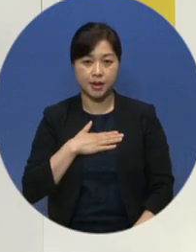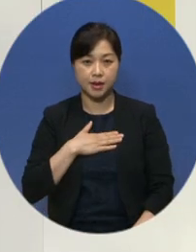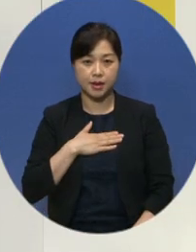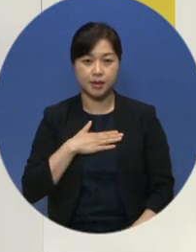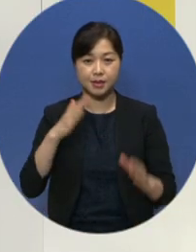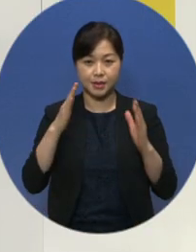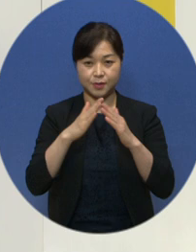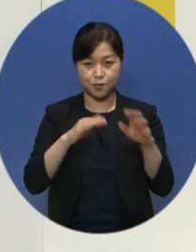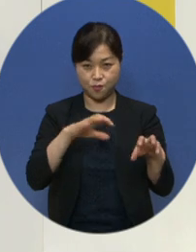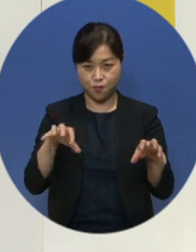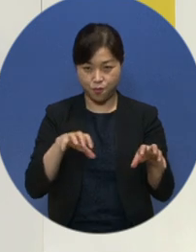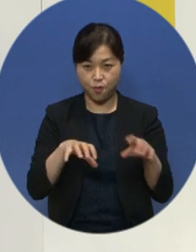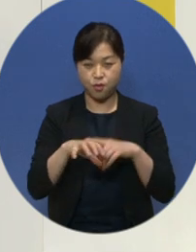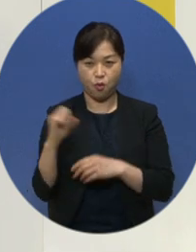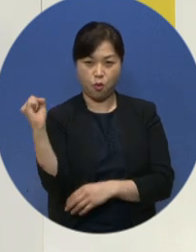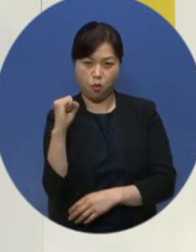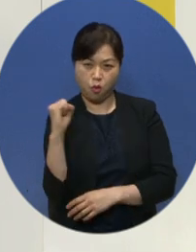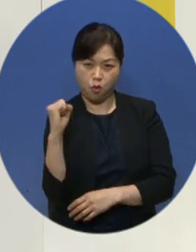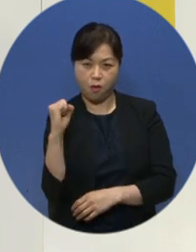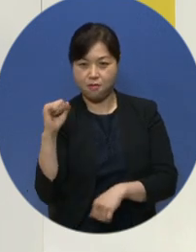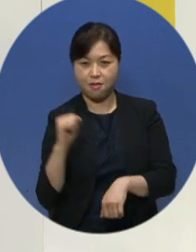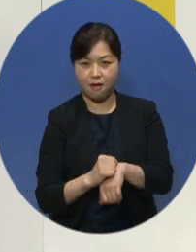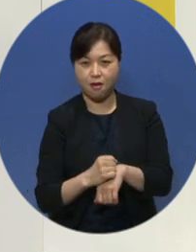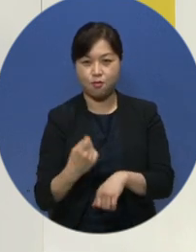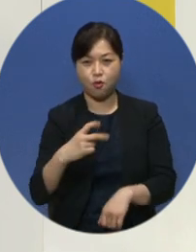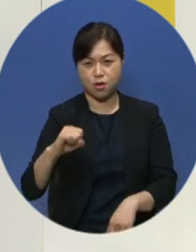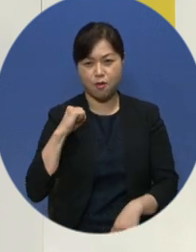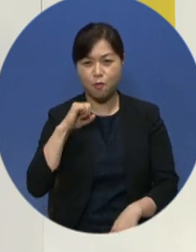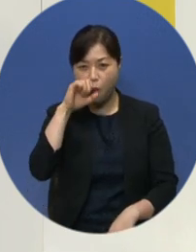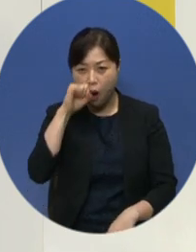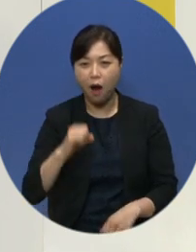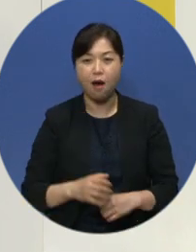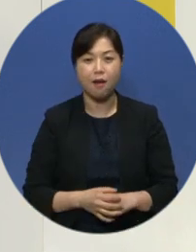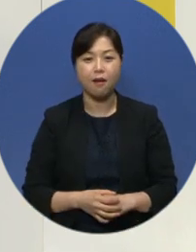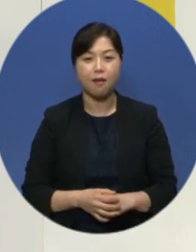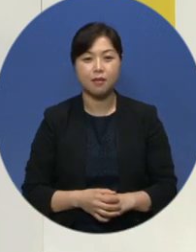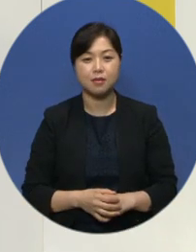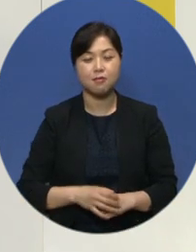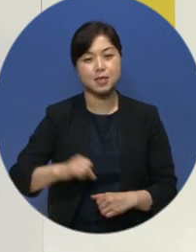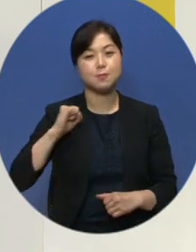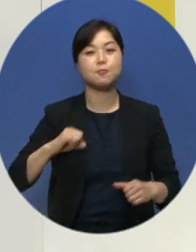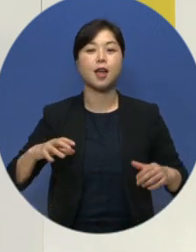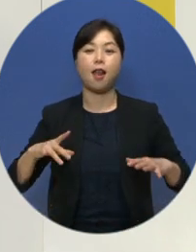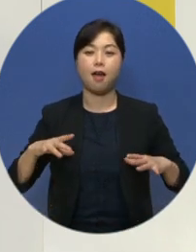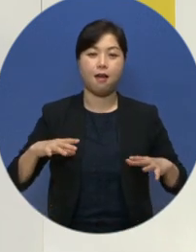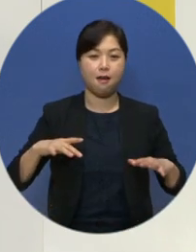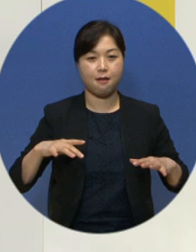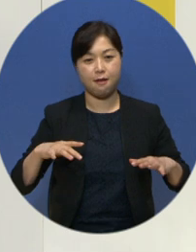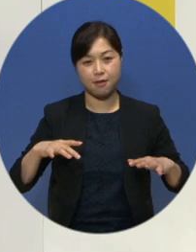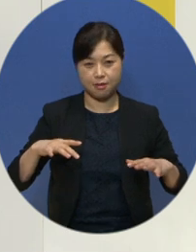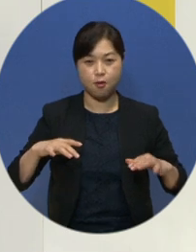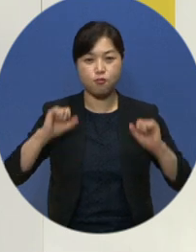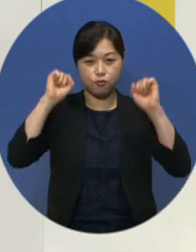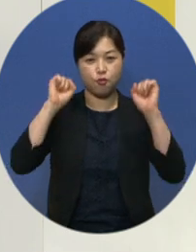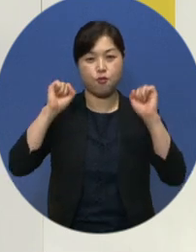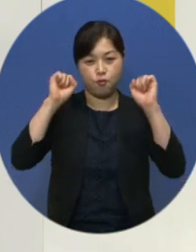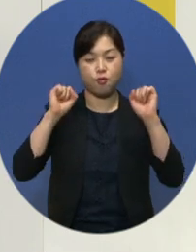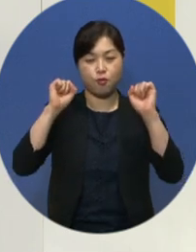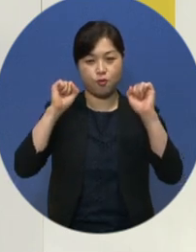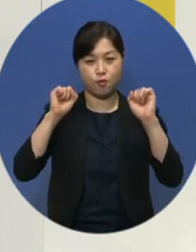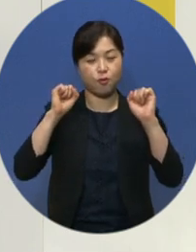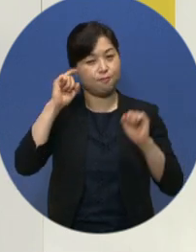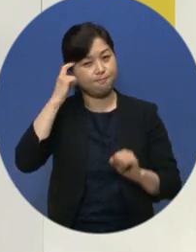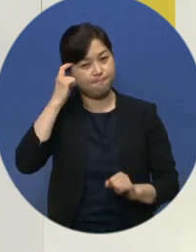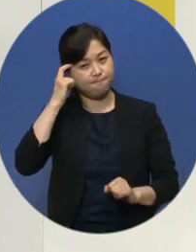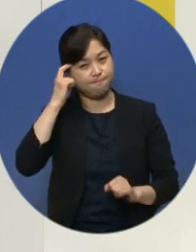급할 시름도 좋고 어흠 도 좋다 이래서 이제 심 자랑하려고 맨처음엔 제 운동을 해야 되겠다